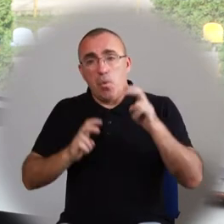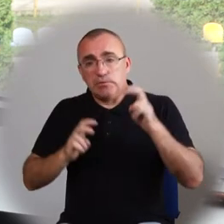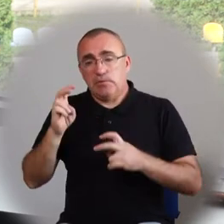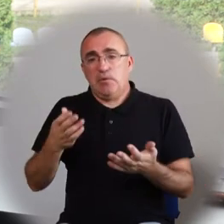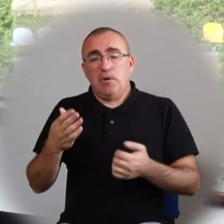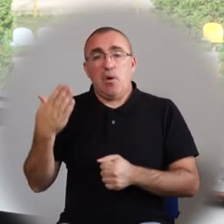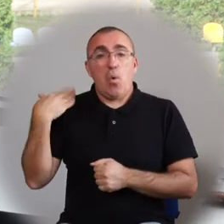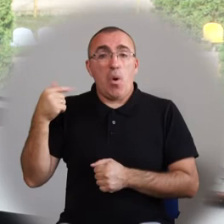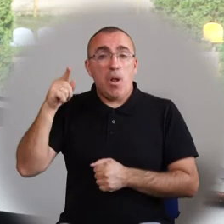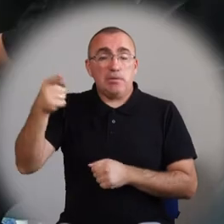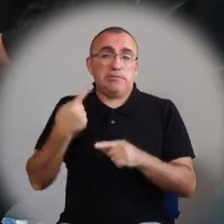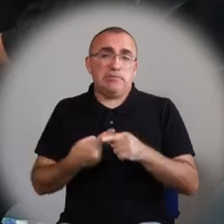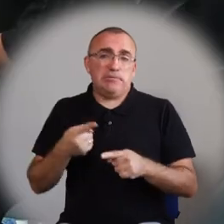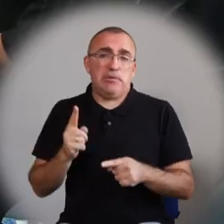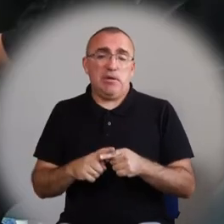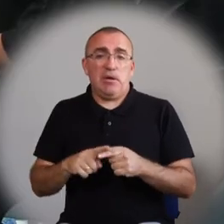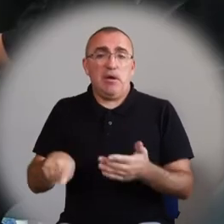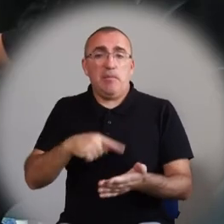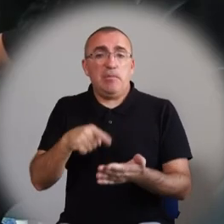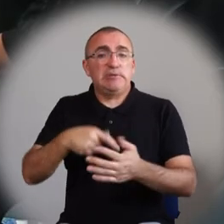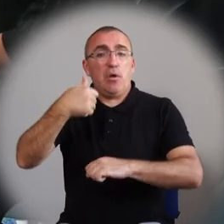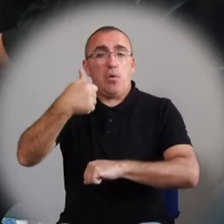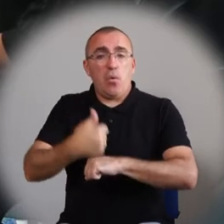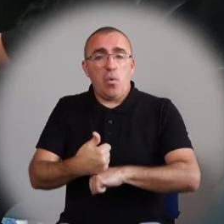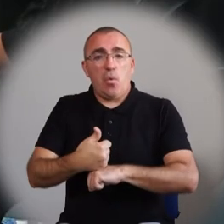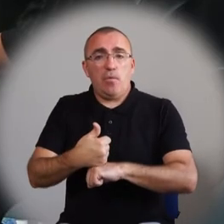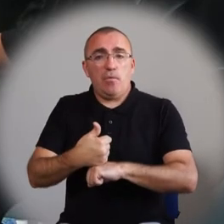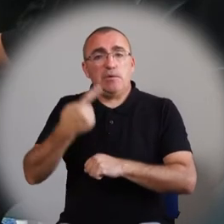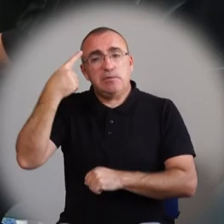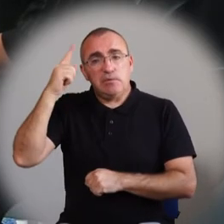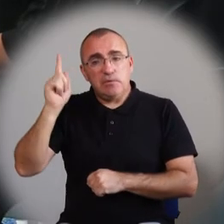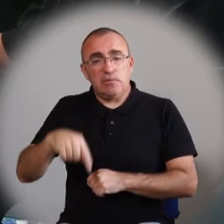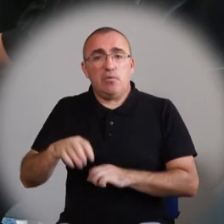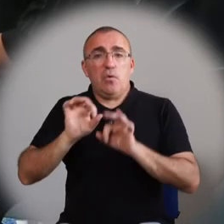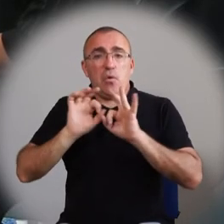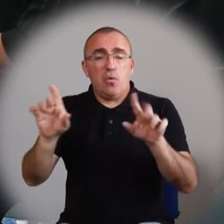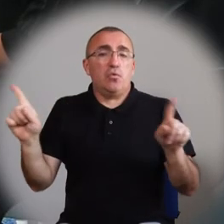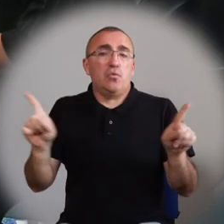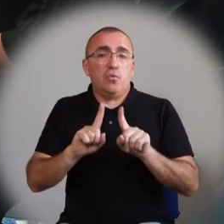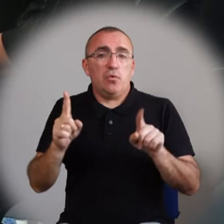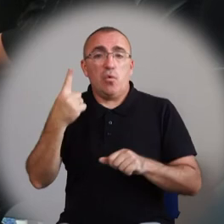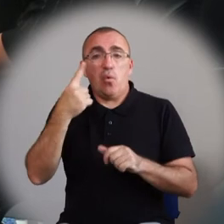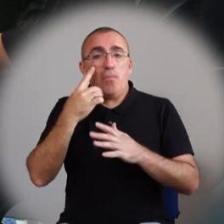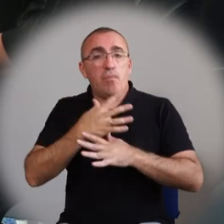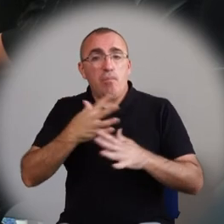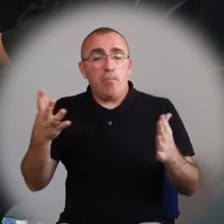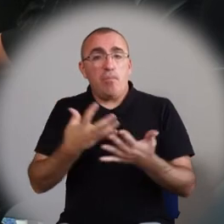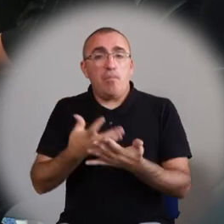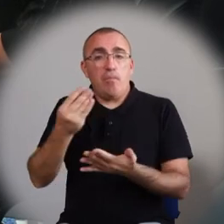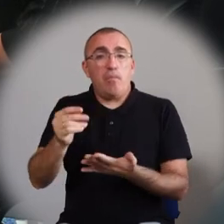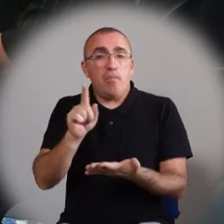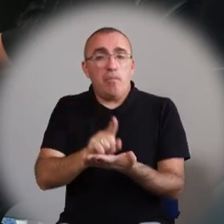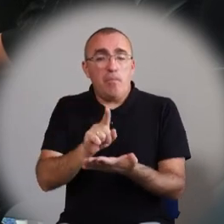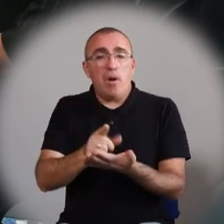потужно працює промисловість. В Олександрії, про це міський голова, знаю, наголошував, що одним